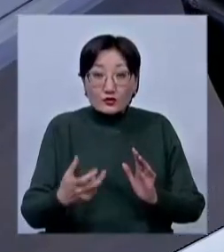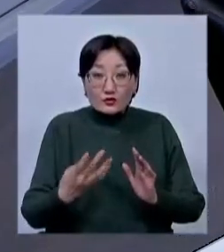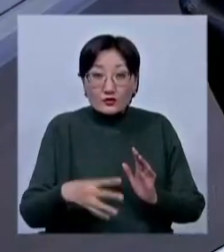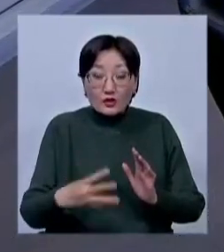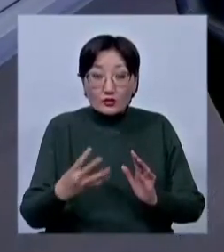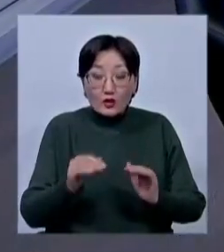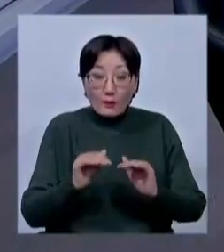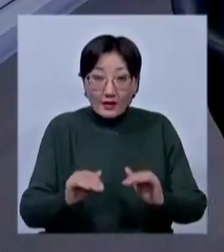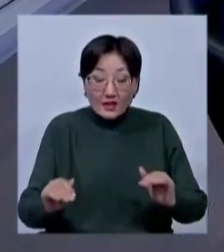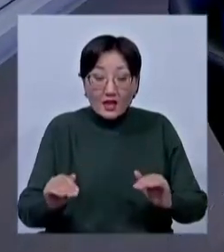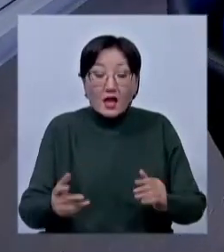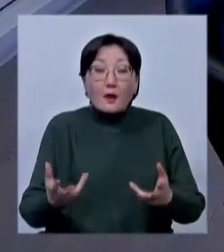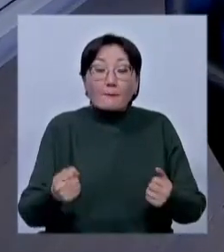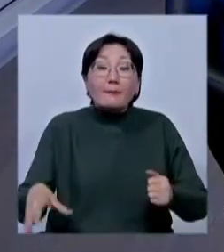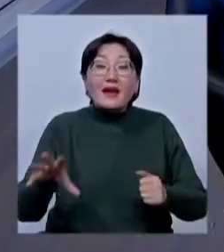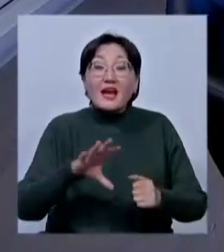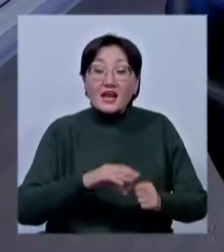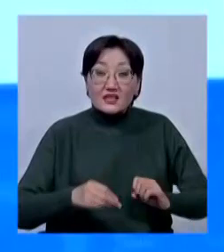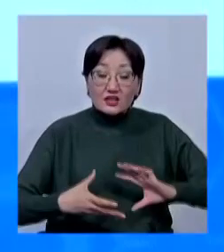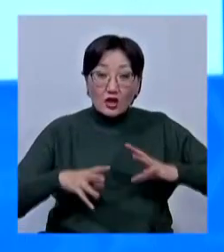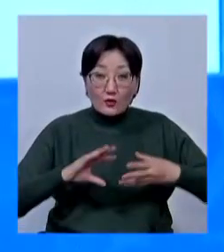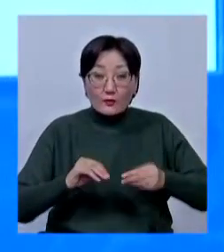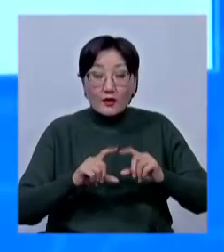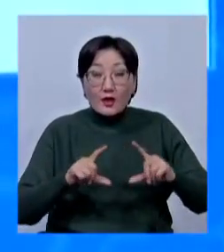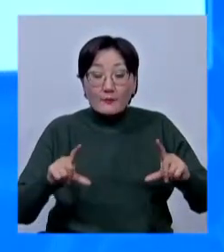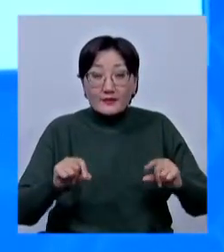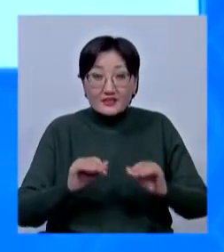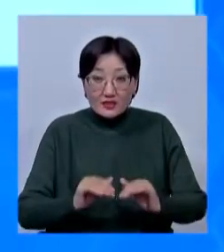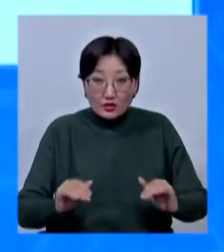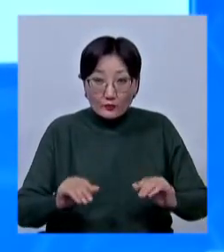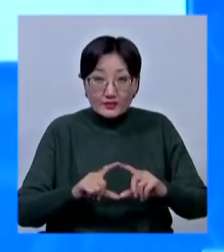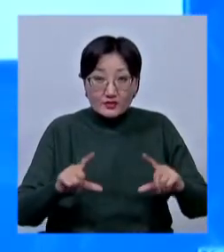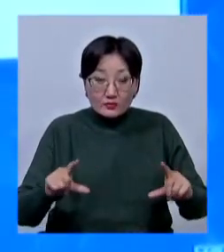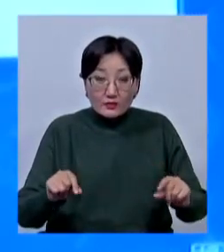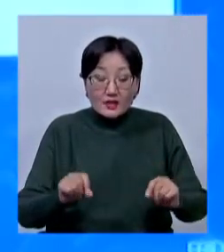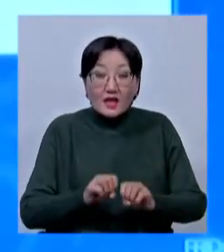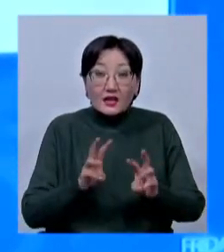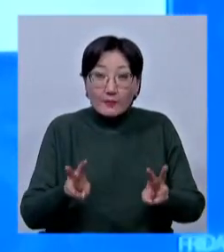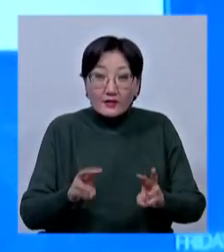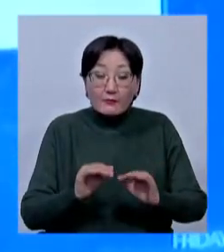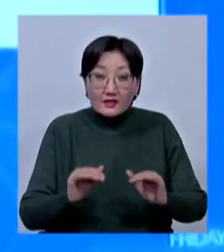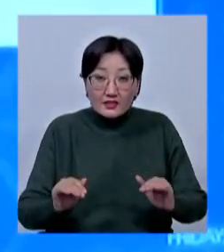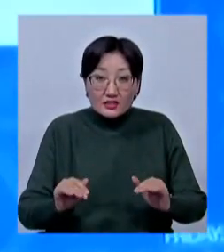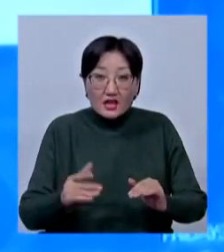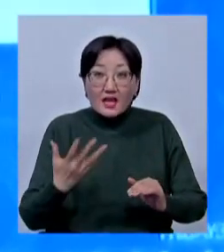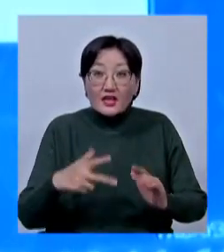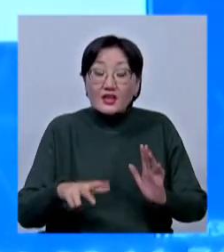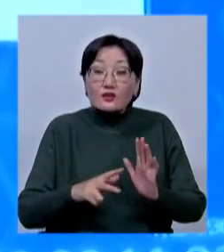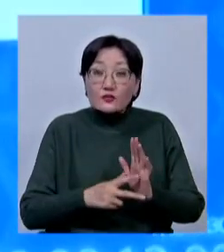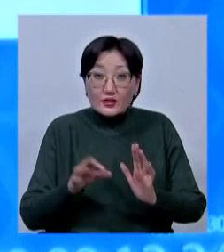37344 бала, ол әрине барлық мектепке дейінгі тәрбиемен білім берумен қамтылған балалардың әрине 58 ғана